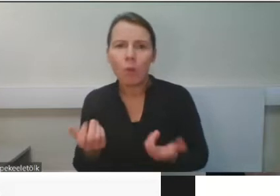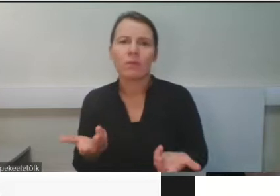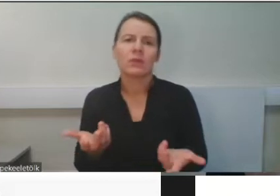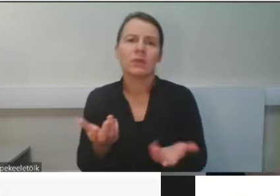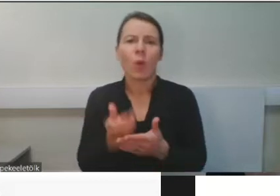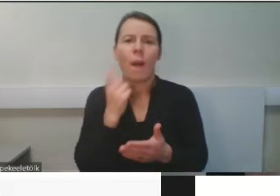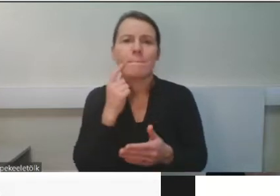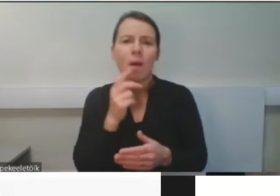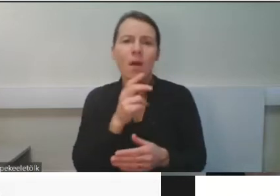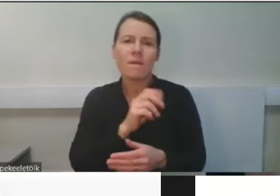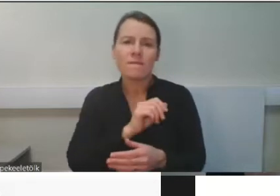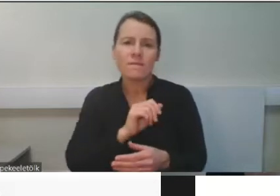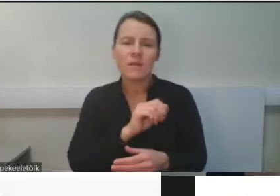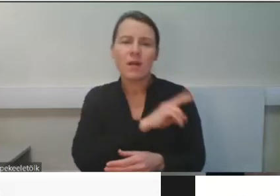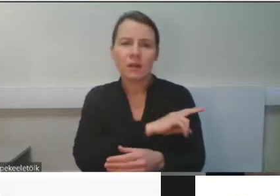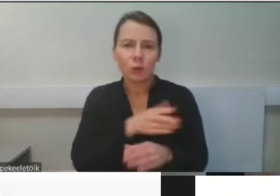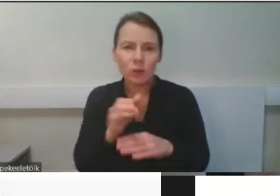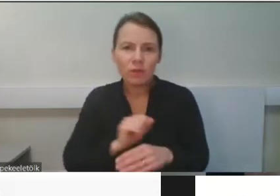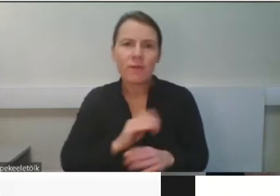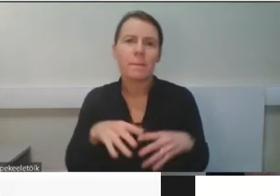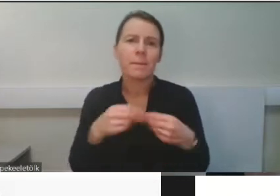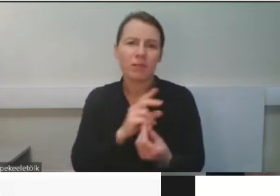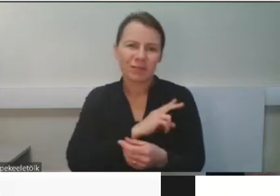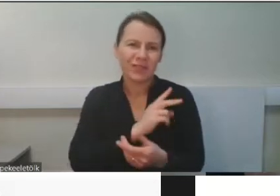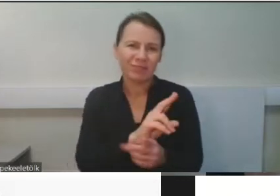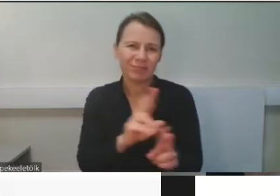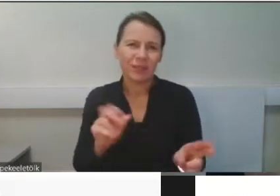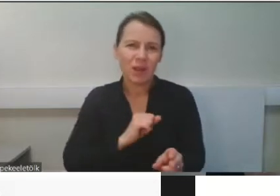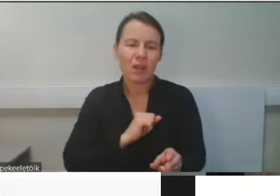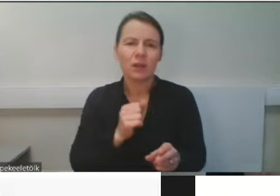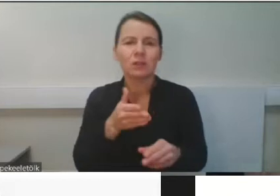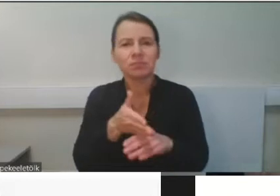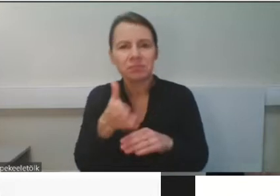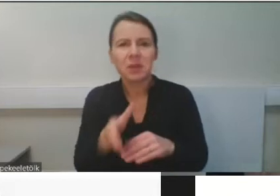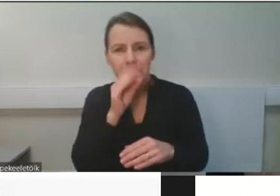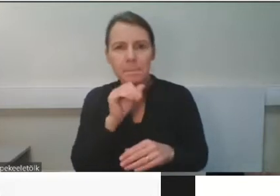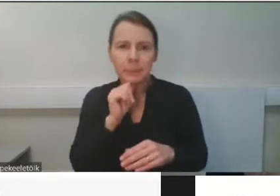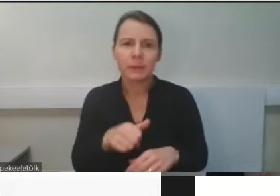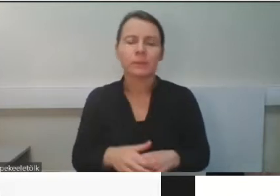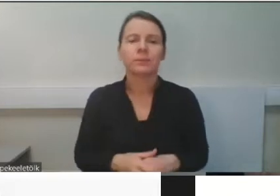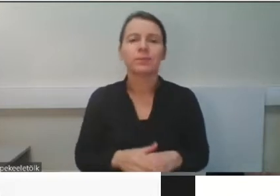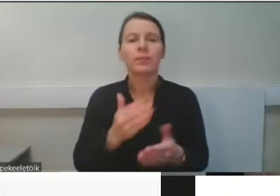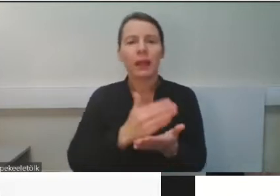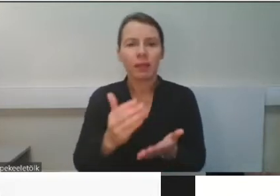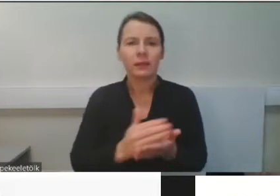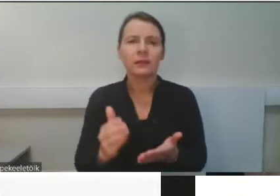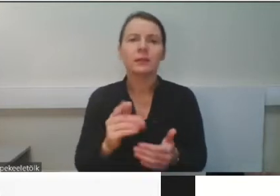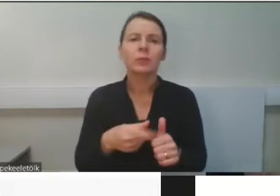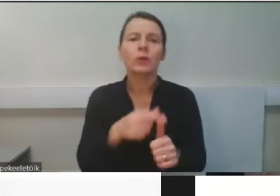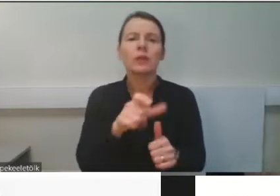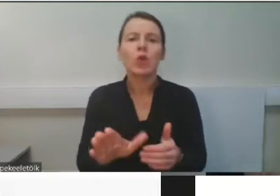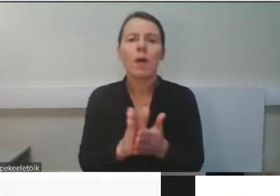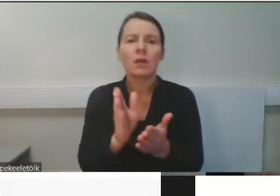teema valdkond. Et siin tõsi, mulle tundub endale, et ta võiks